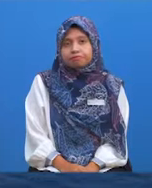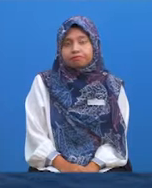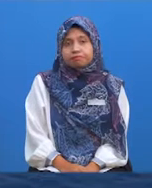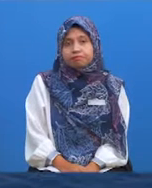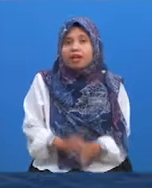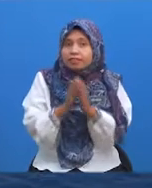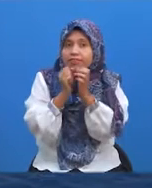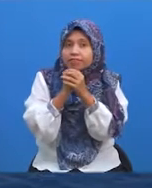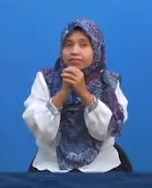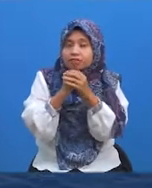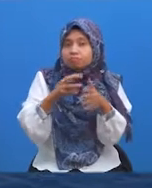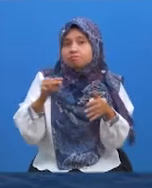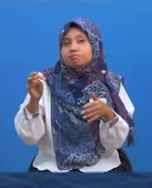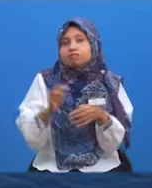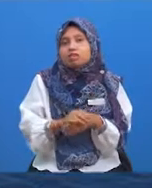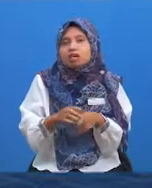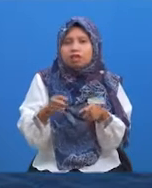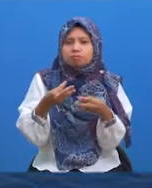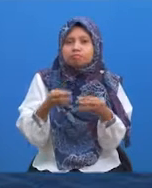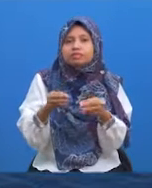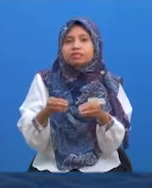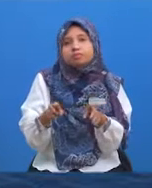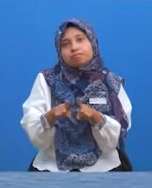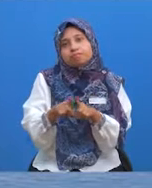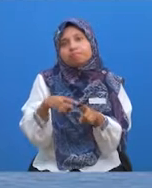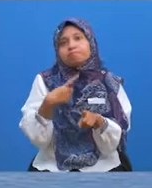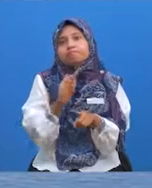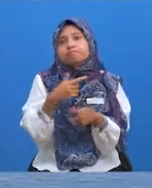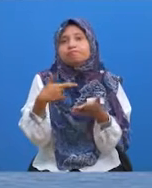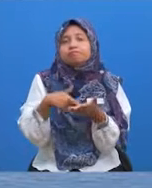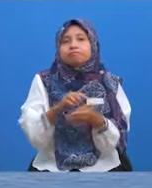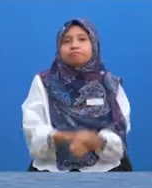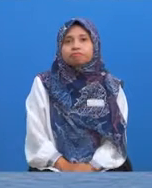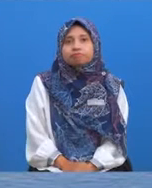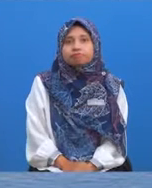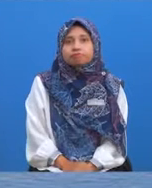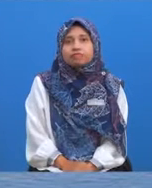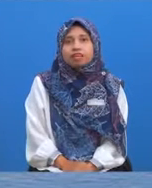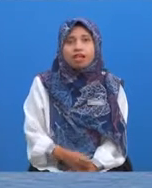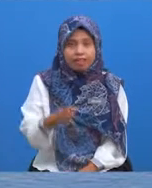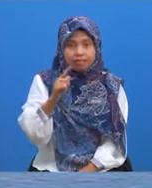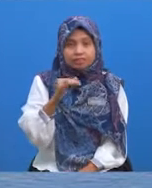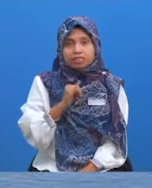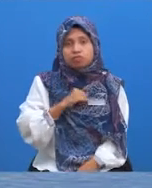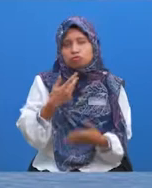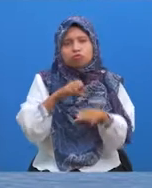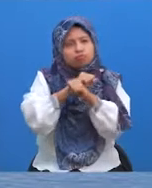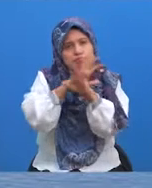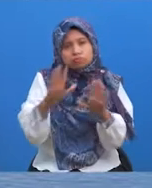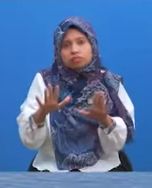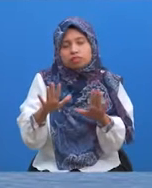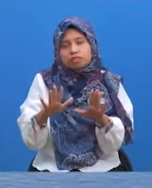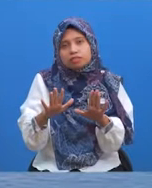tanya murid-murid semua masih bersama usai lagi tadi saya telah menerangkan secara itu perinci